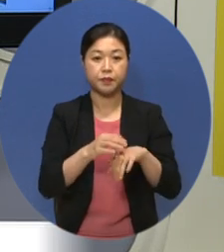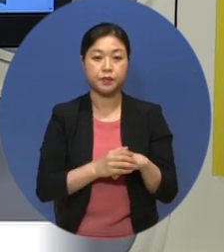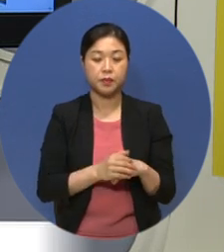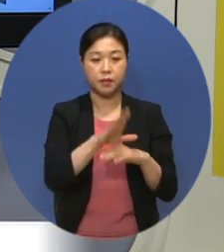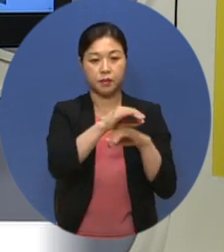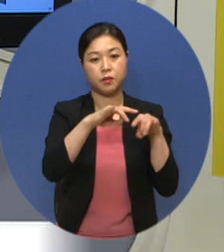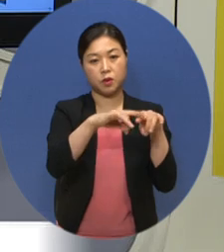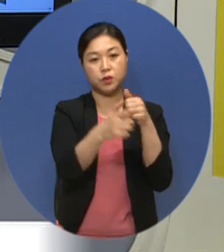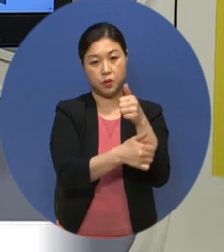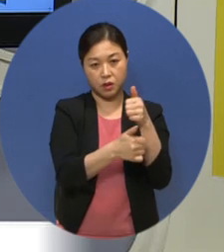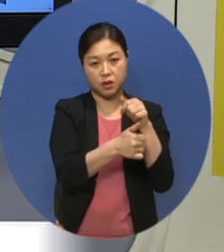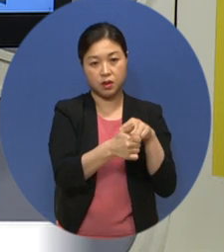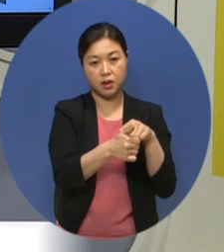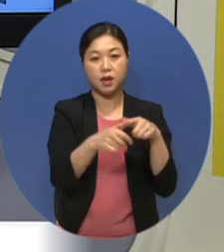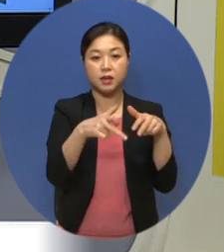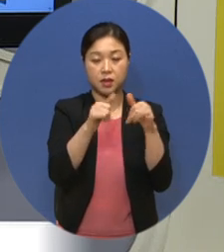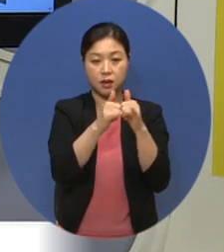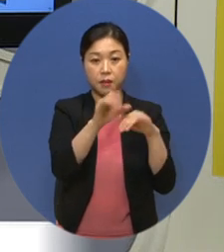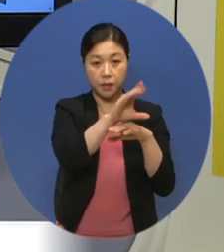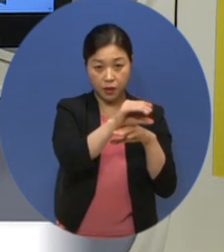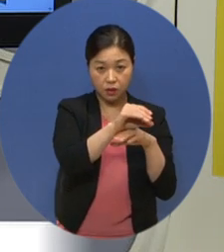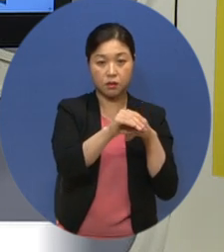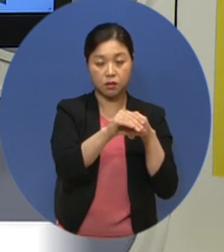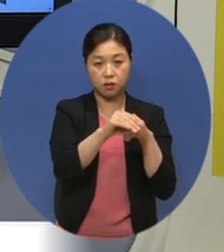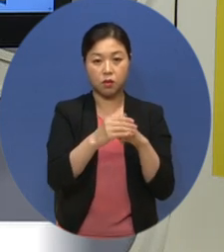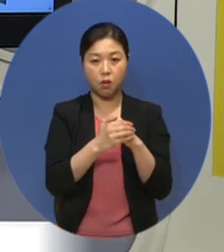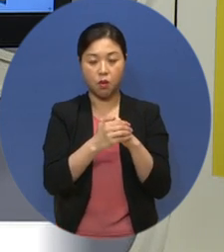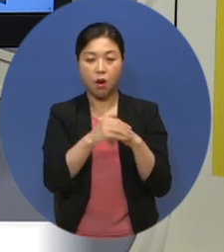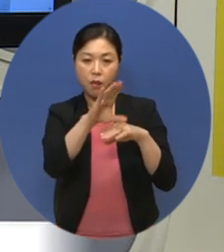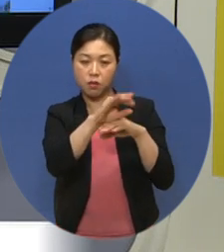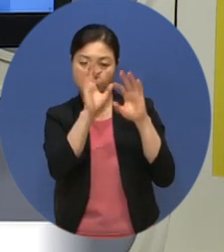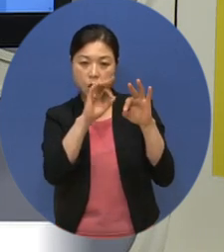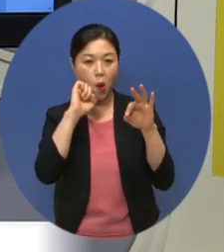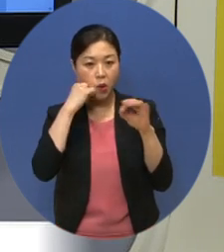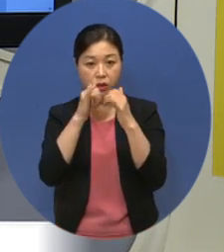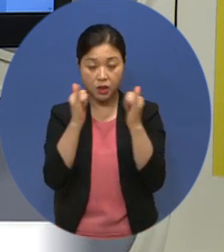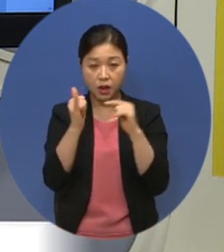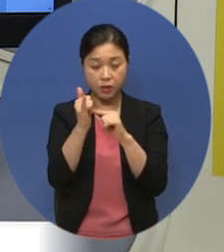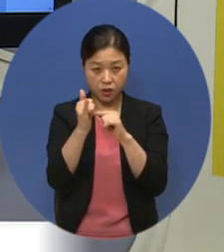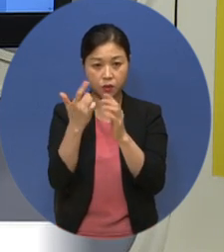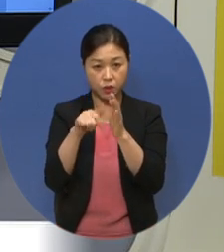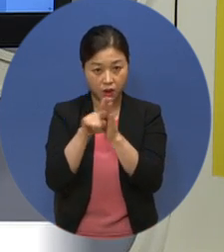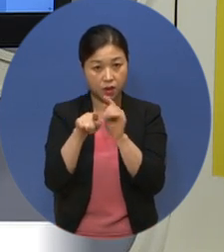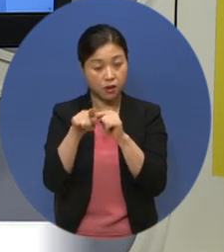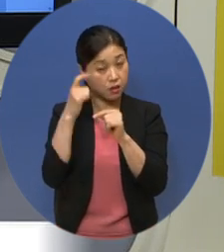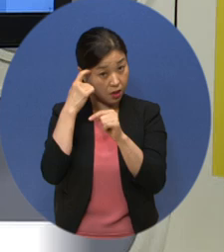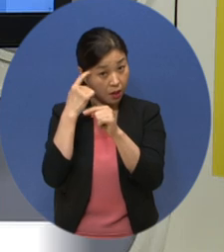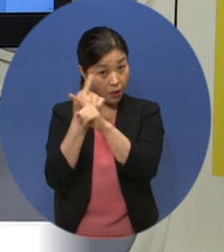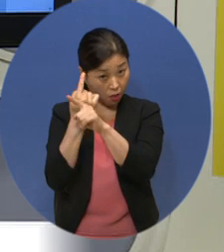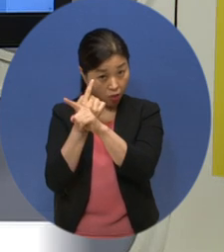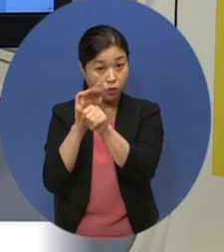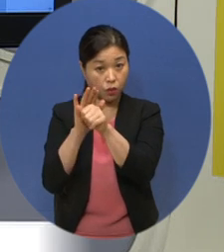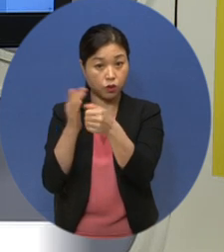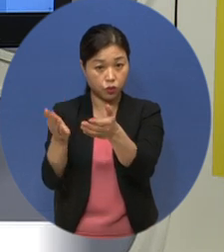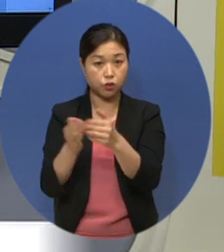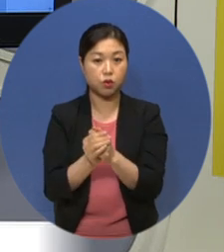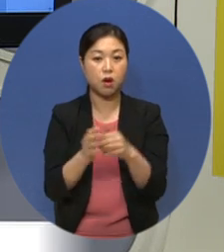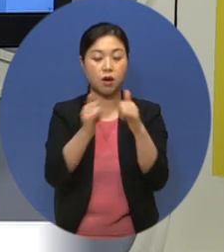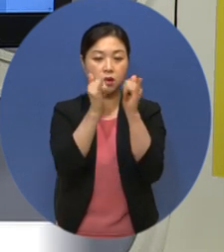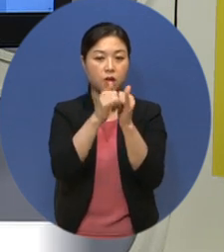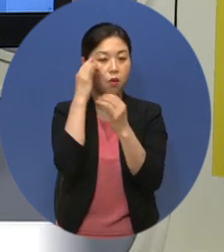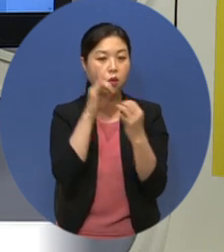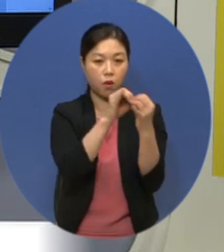방송과 소외계층에 방송 접근권 에 대한 인식을 전환하고 사회적 공감대를 조성하기 위한